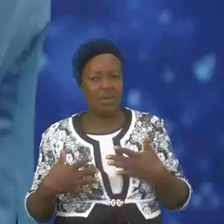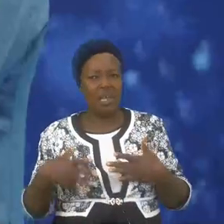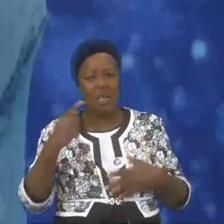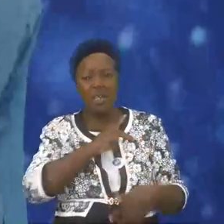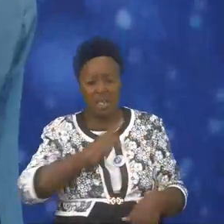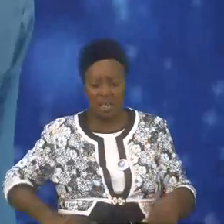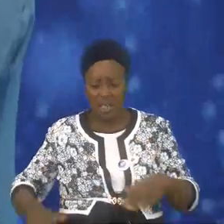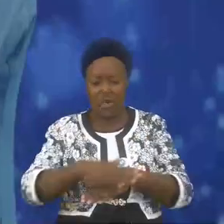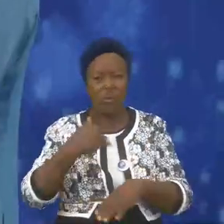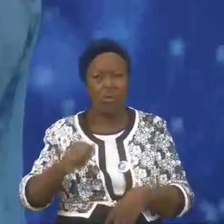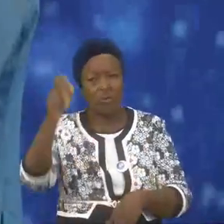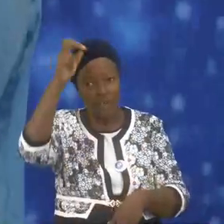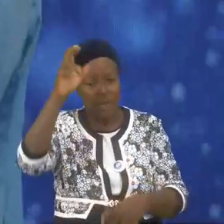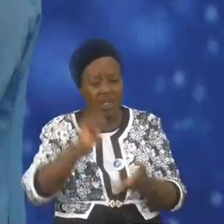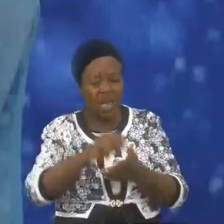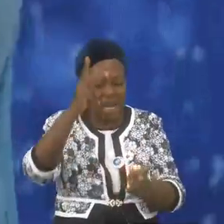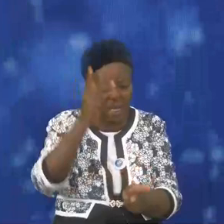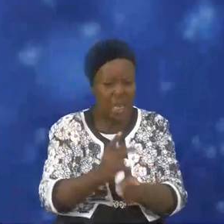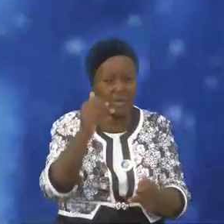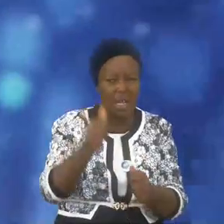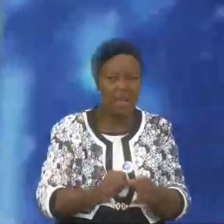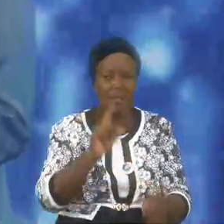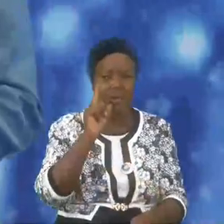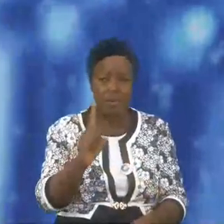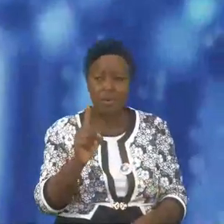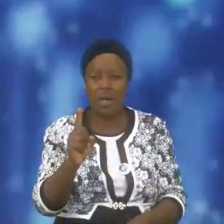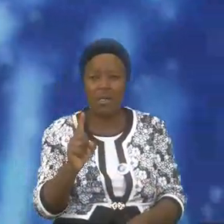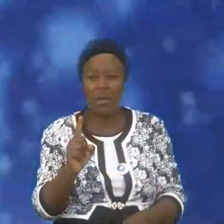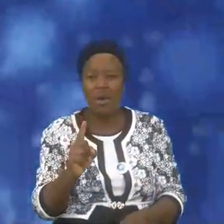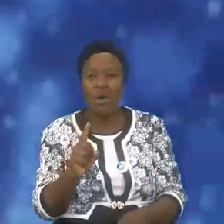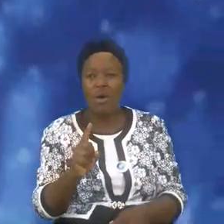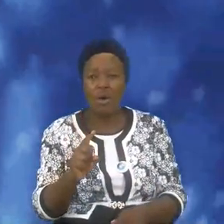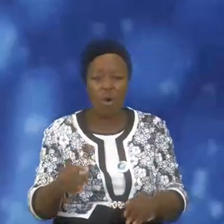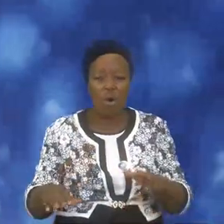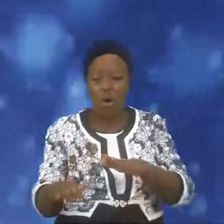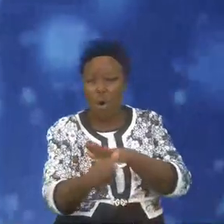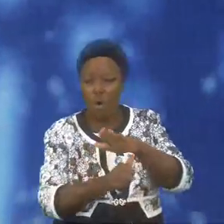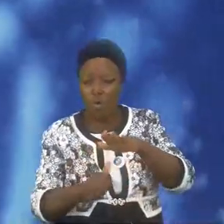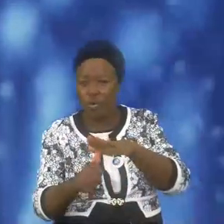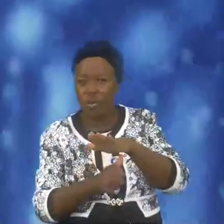des démons qui maintient tout le monde sous la